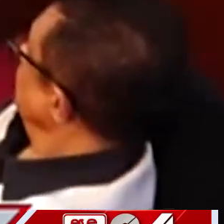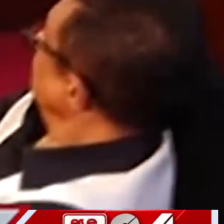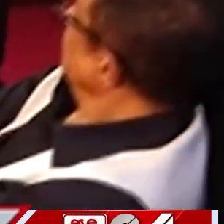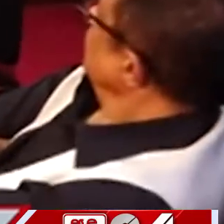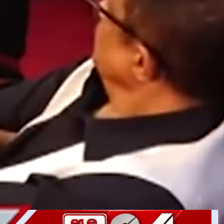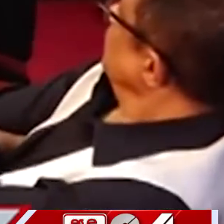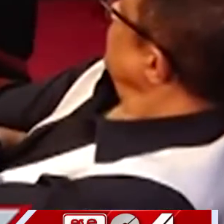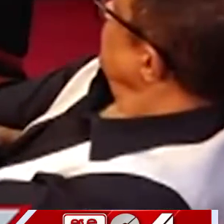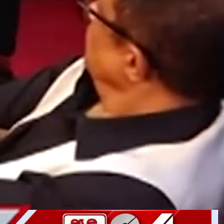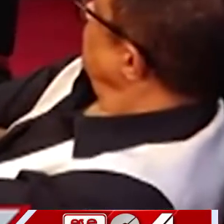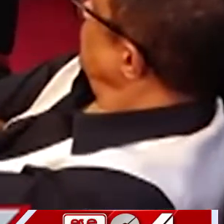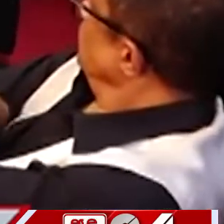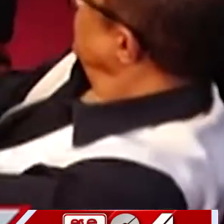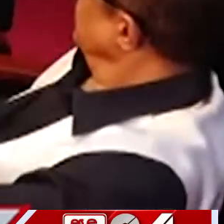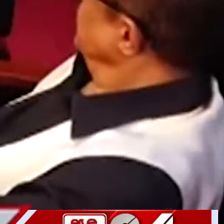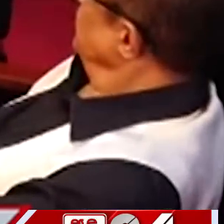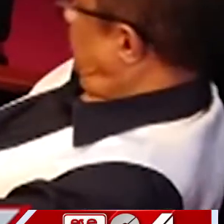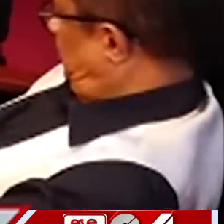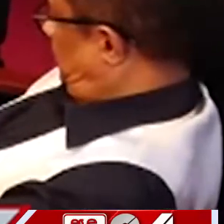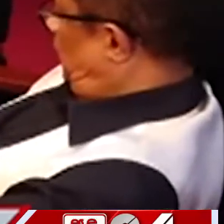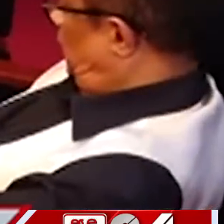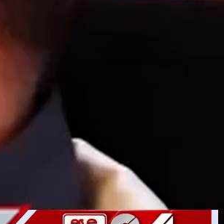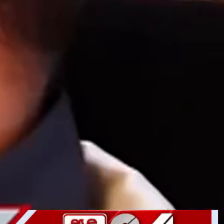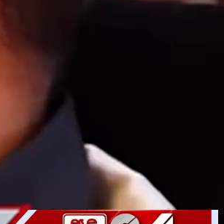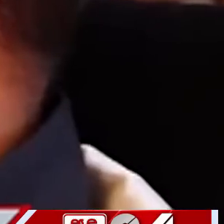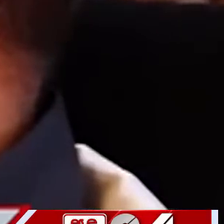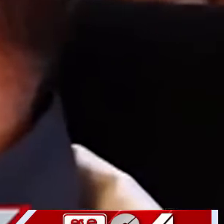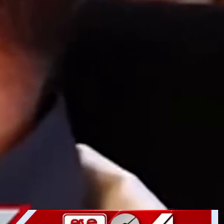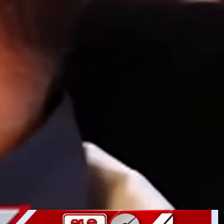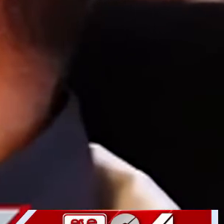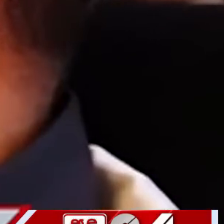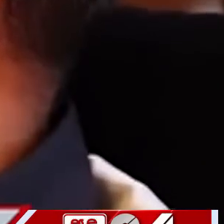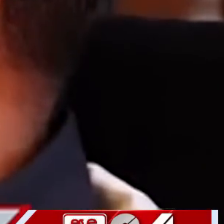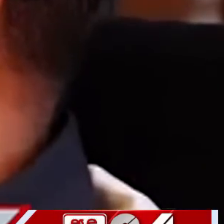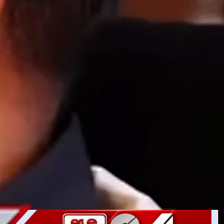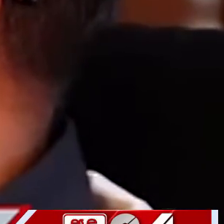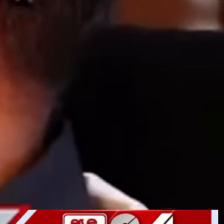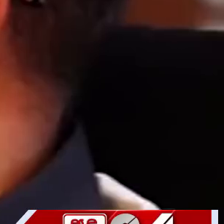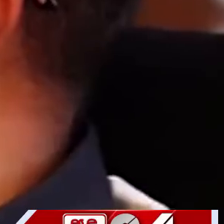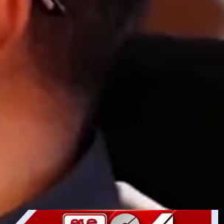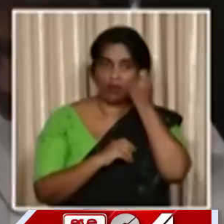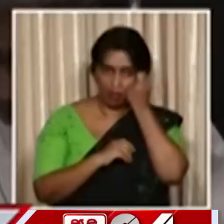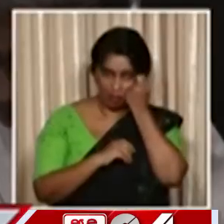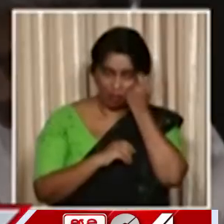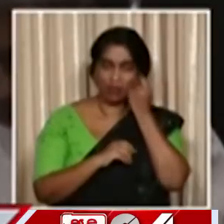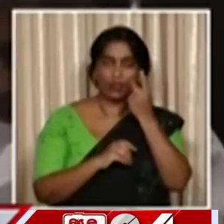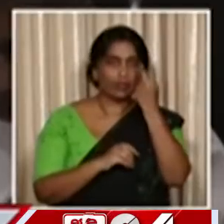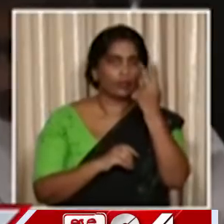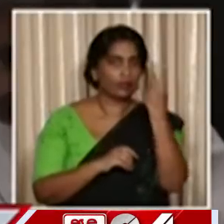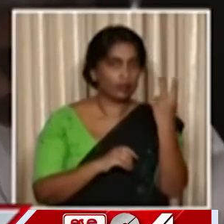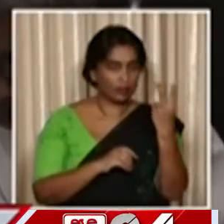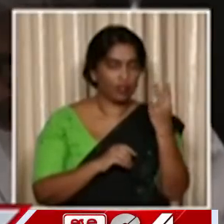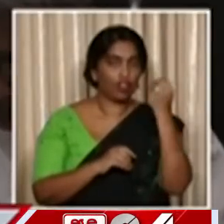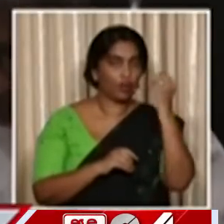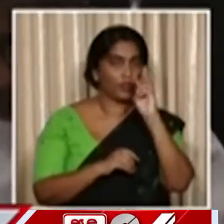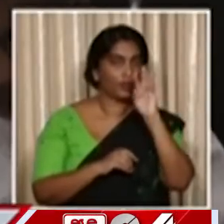උදැසන පාර්ලිමේන්තුවේදී විවාදයට ගත් අතර එම විවාදය ජනක රත්නායක මහතා සිය කාර්යාලයේ සිට සජීවීව නැරඹුවා. 2002